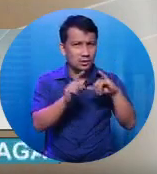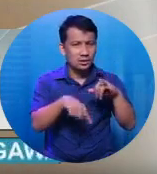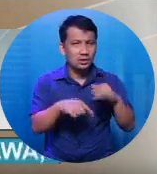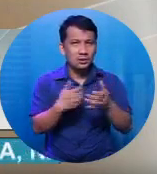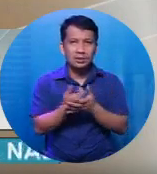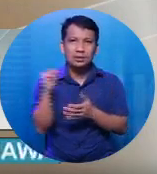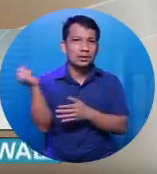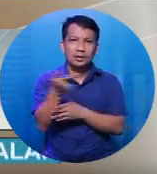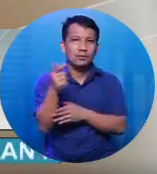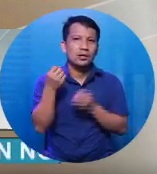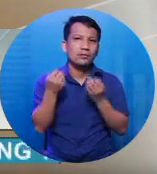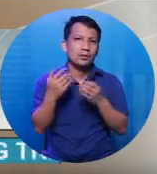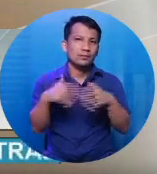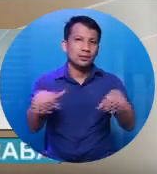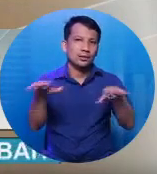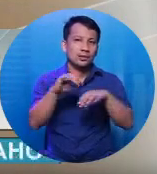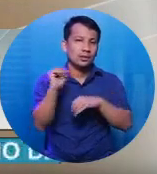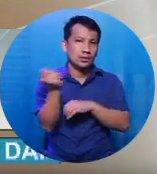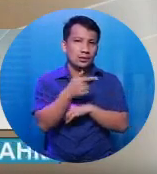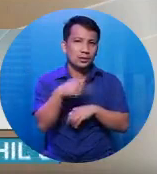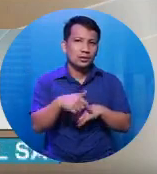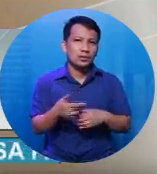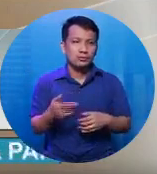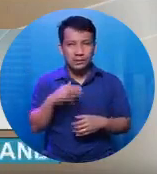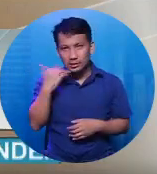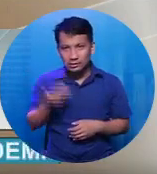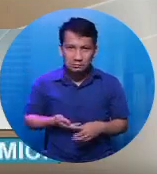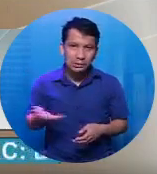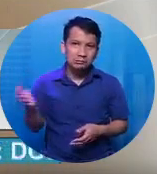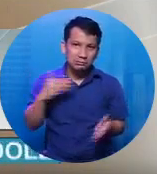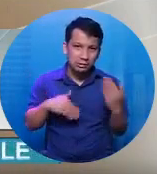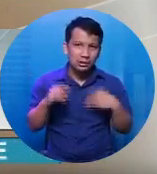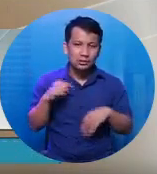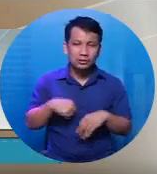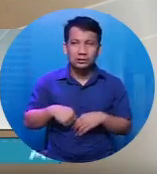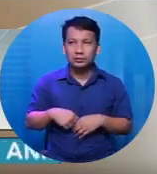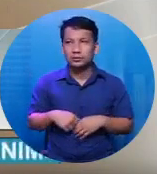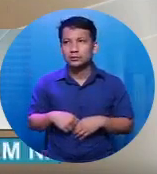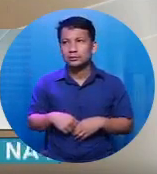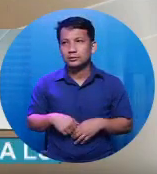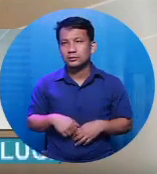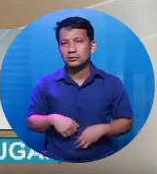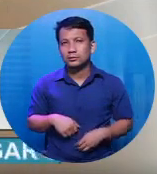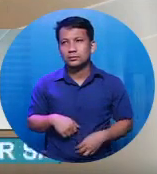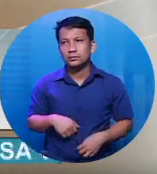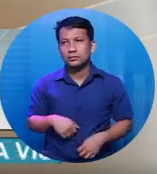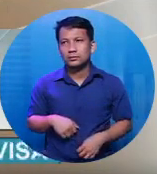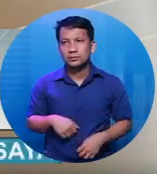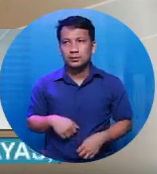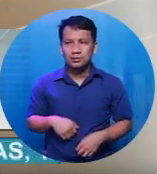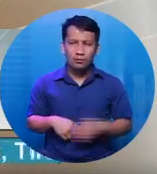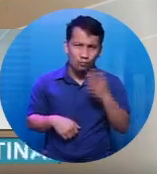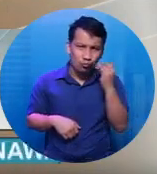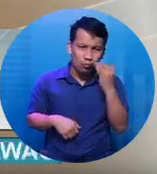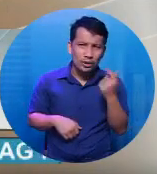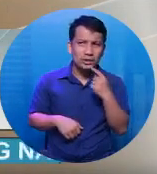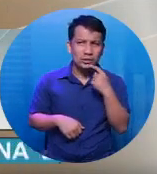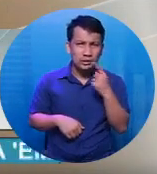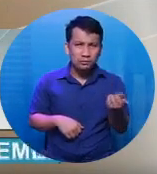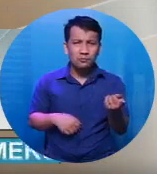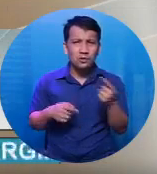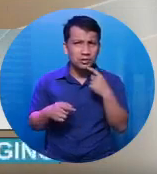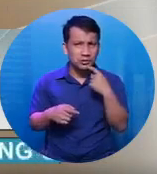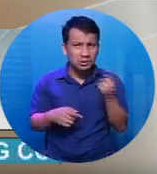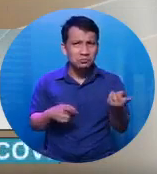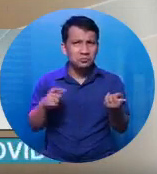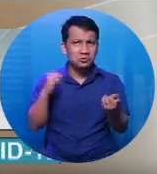Borders po namin yun, sir. Nagkakayaan lang po. Tapos, siyempre, nag-inom rin. Okay, bakit sinasabi mo kay Mrs. palagi lahat